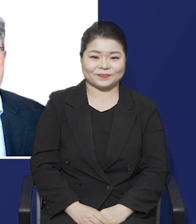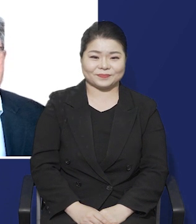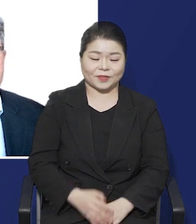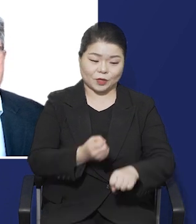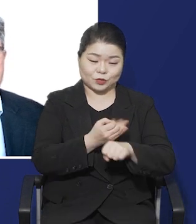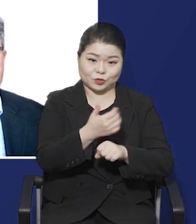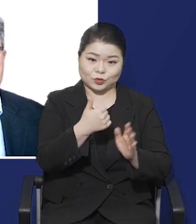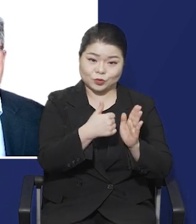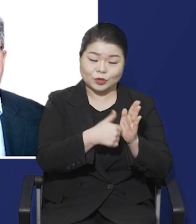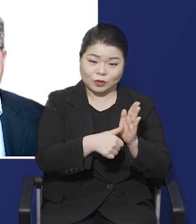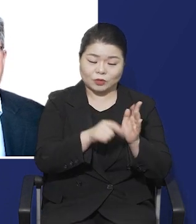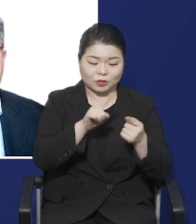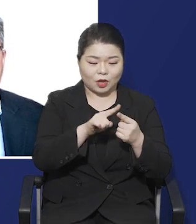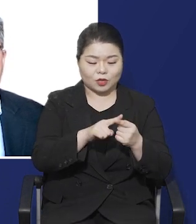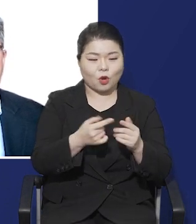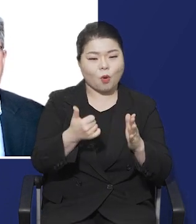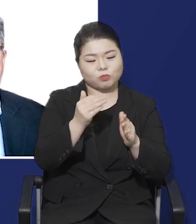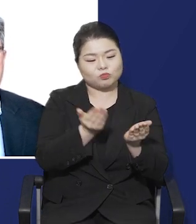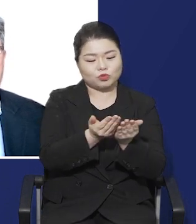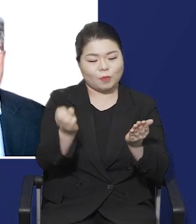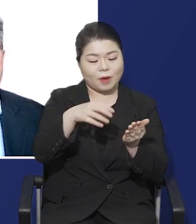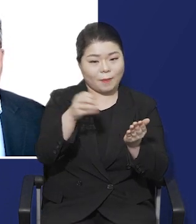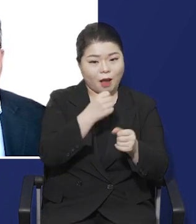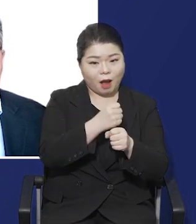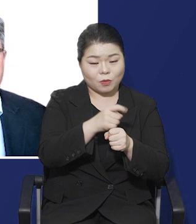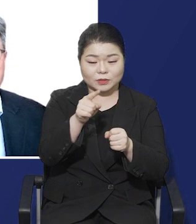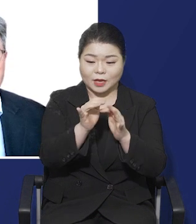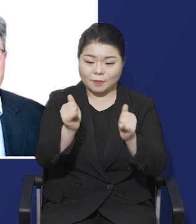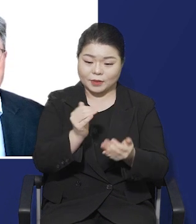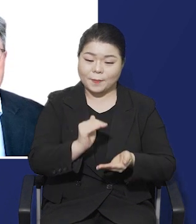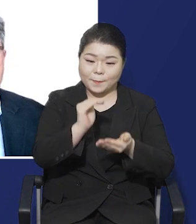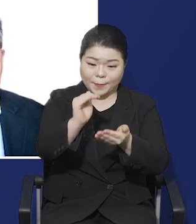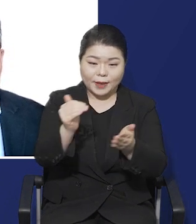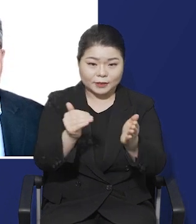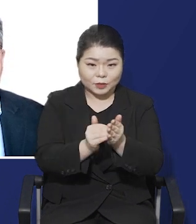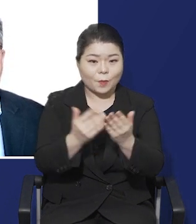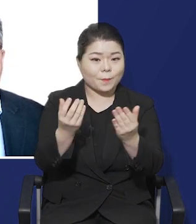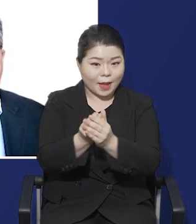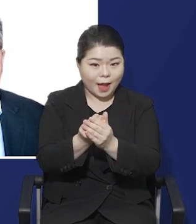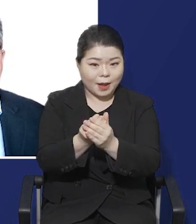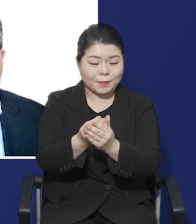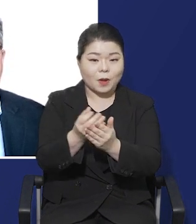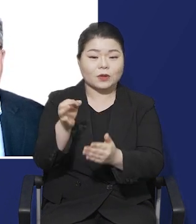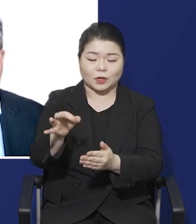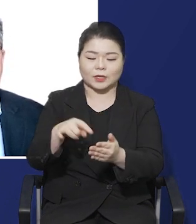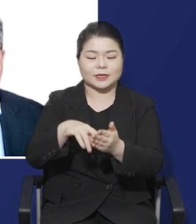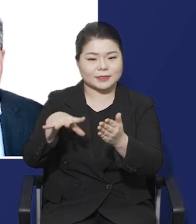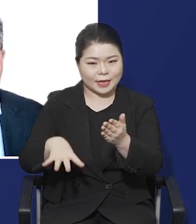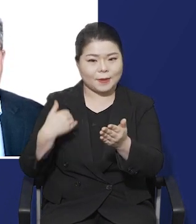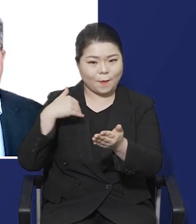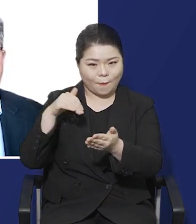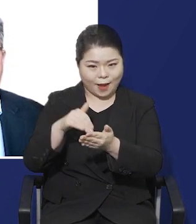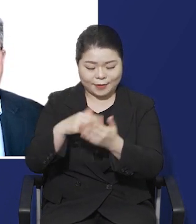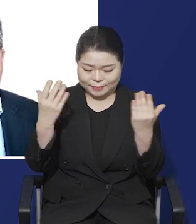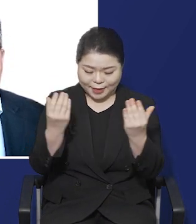수출 물품의 통관을 통해 선적을 하고 해당 국가의 수입상에게 송달하고 완료되면 수출 대금과 관세 환급을 받는